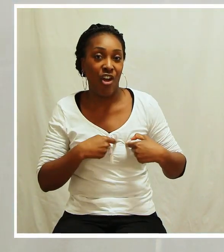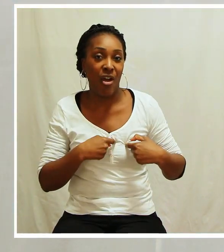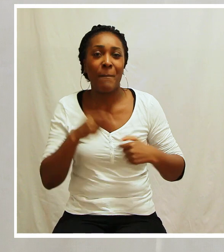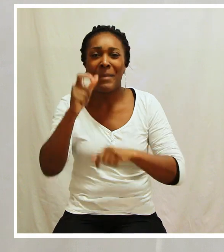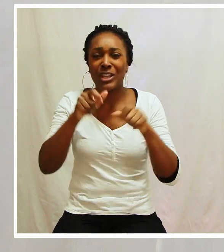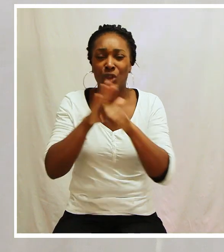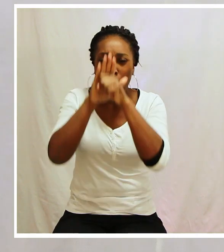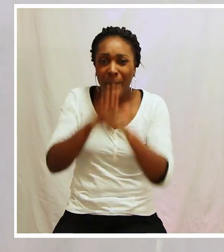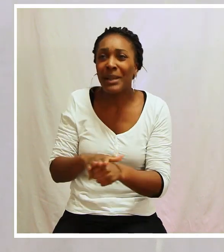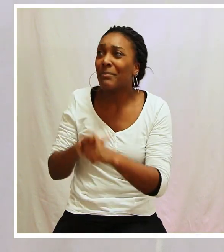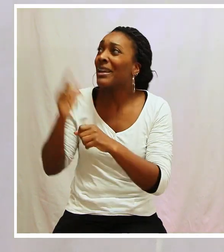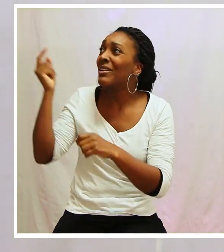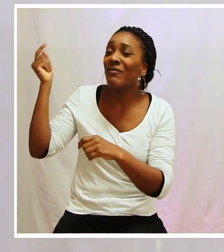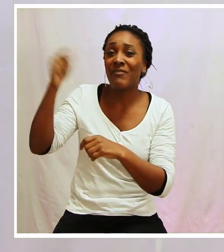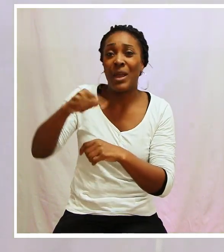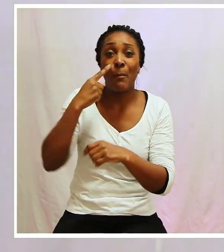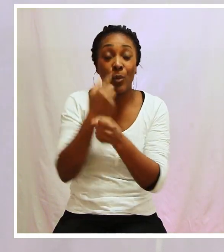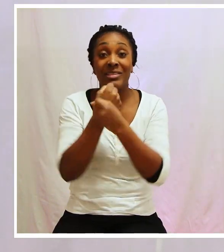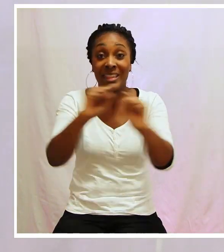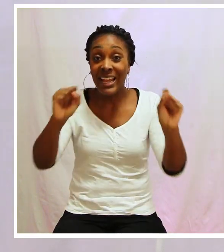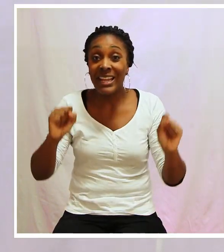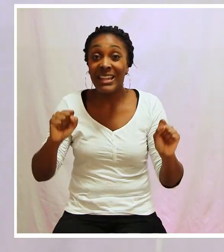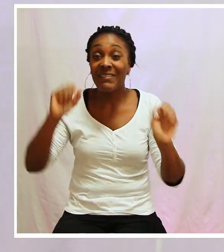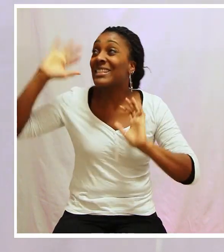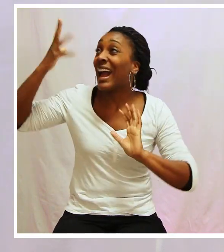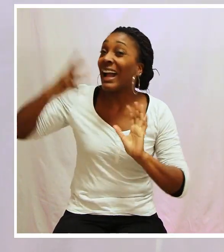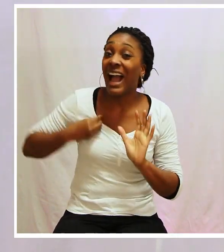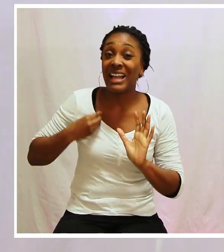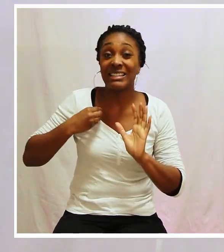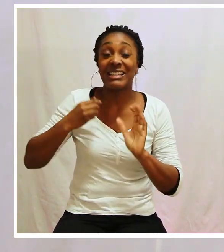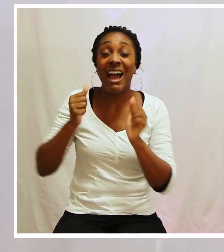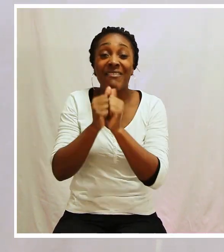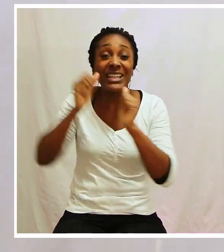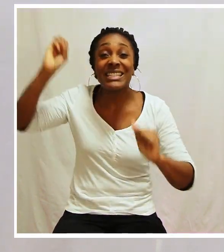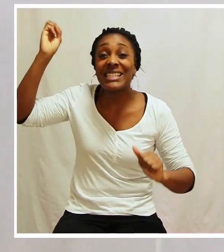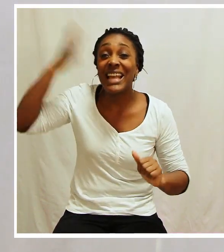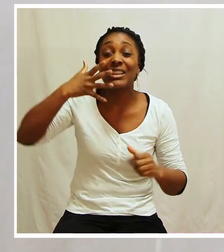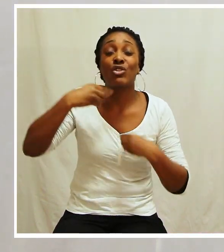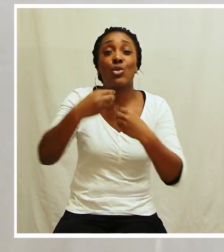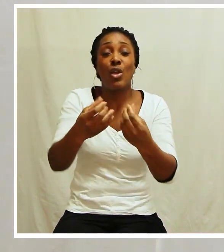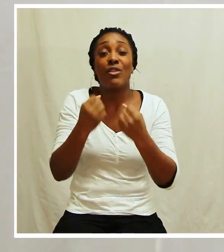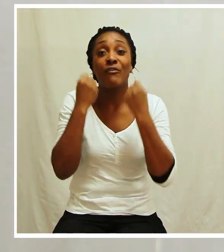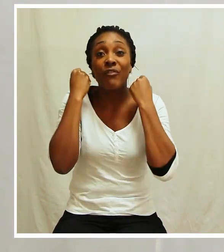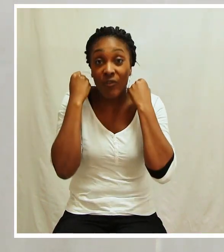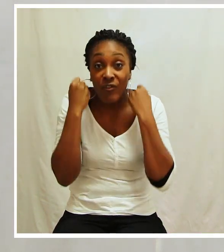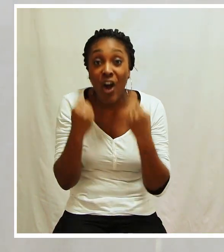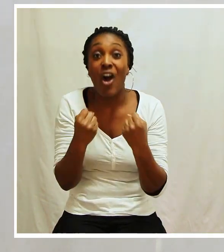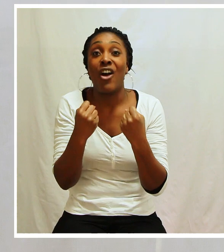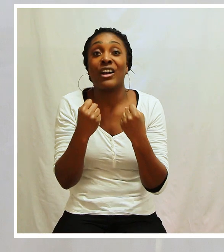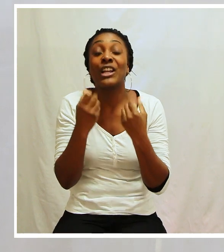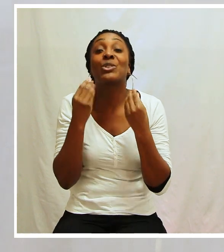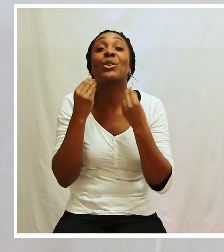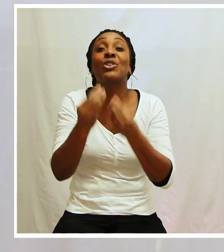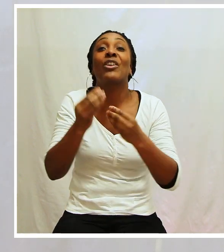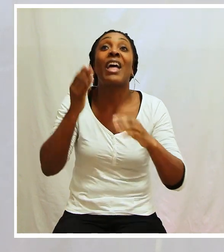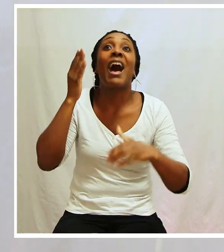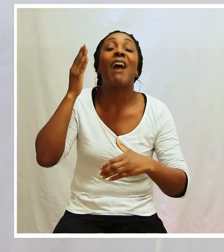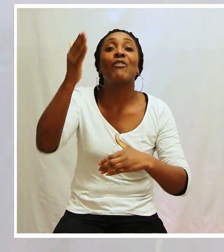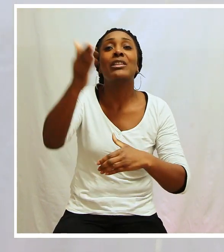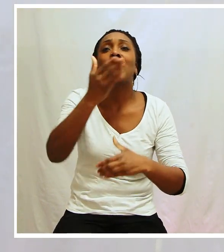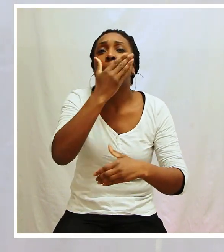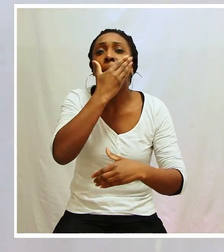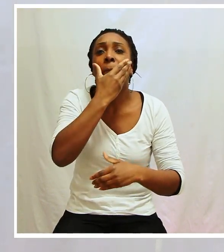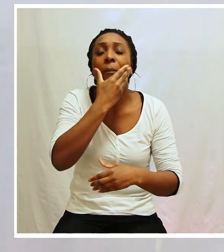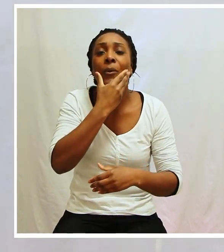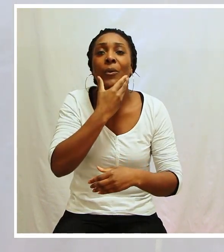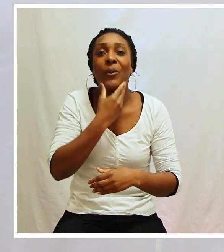les opprimés, il est celui qui, par sa grâce et par l'onction du Saint-Esprit, vient te fortifier et te donner un avenir brillant, parce